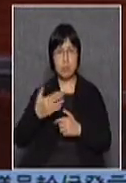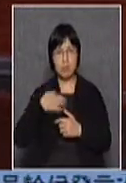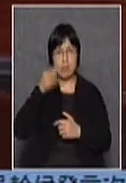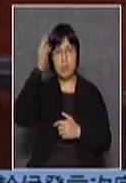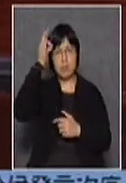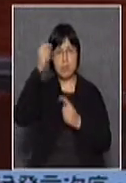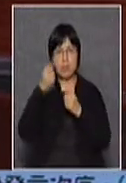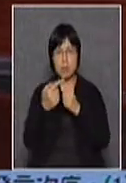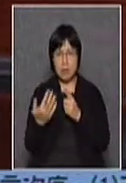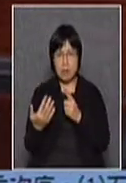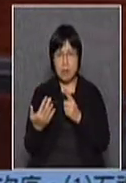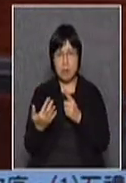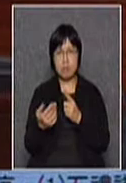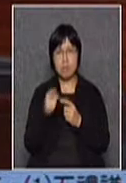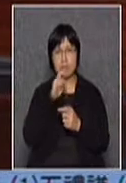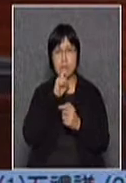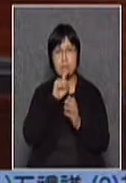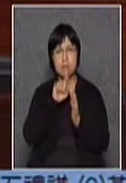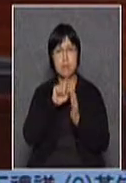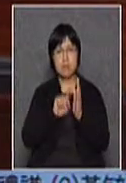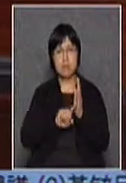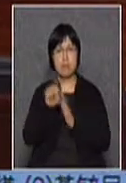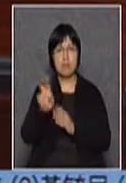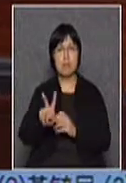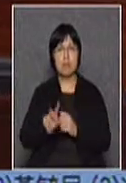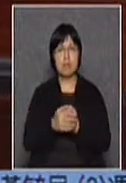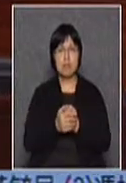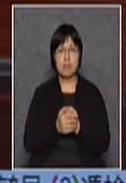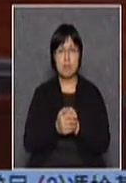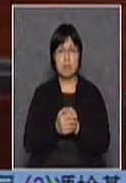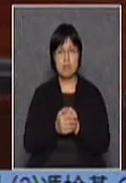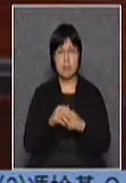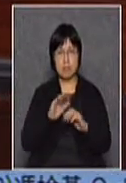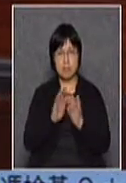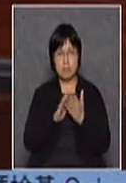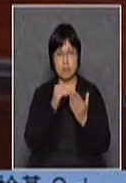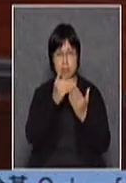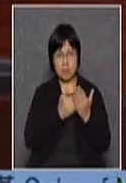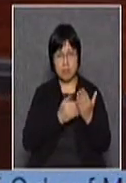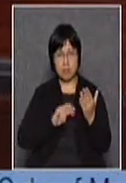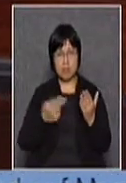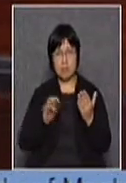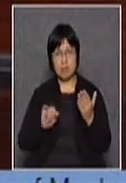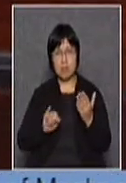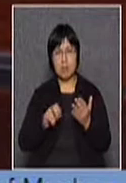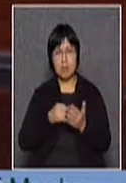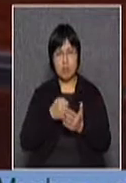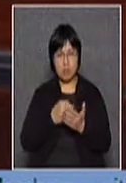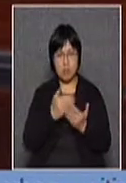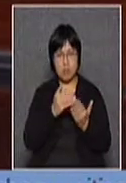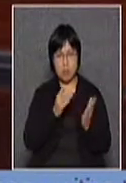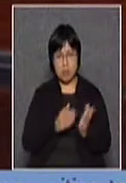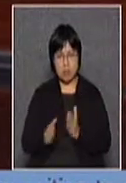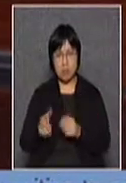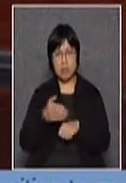窮人口亦都係呢個嘅上升嘅。咁所以你整體嘅制度唔改善，整體嘅税制同埋整體嘅社